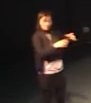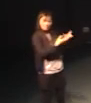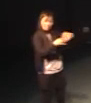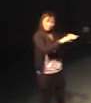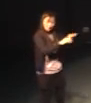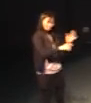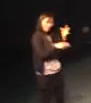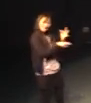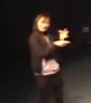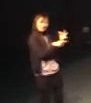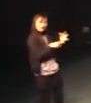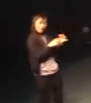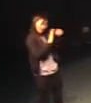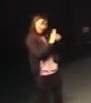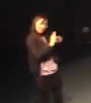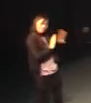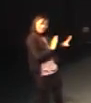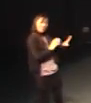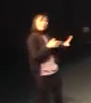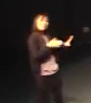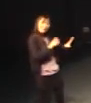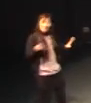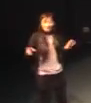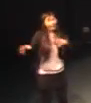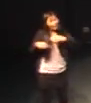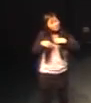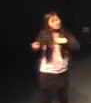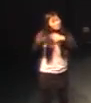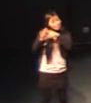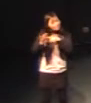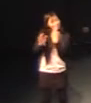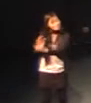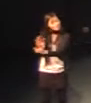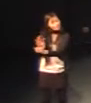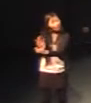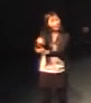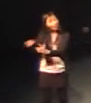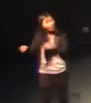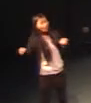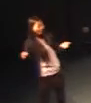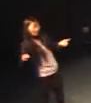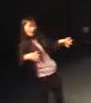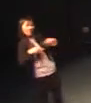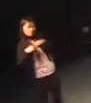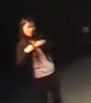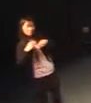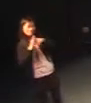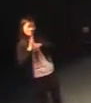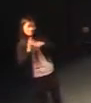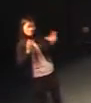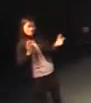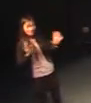et donc si une autorisation est autorisé par un autre état alors même que l'activité a lieu sur le territoire que l'on revendique